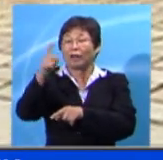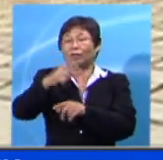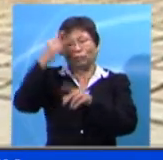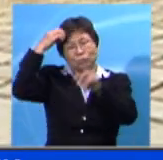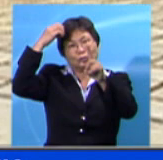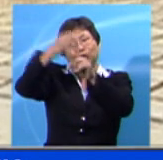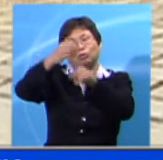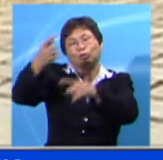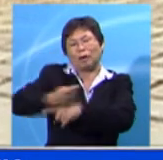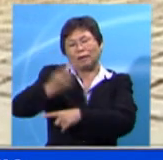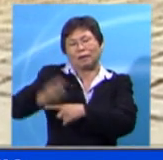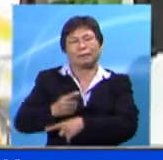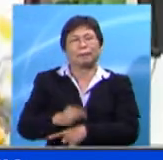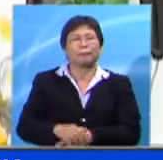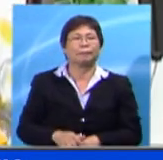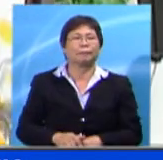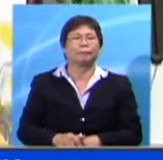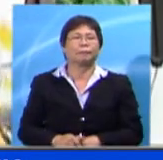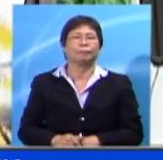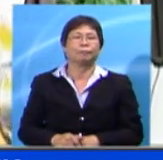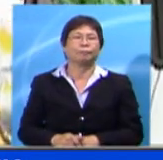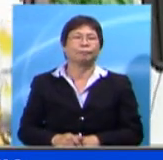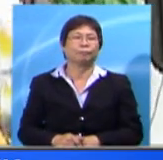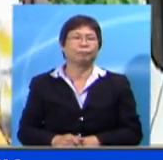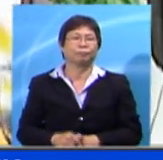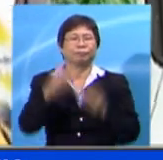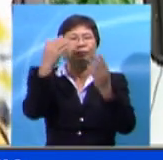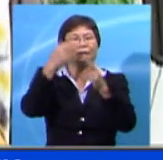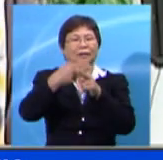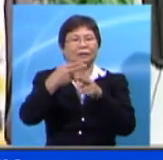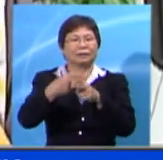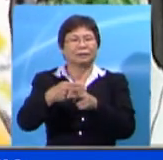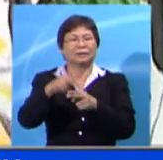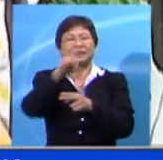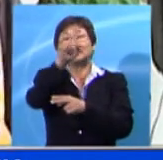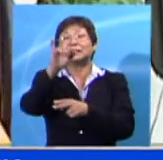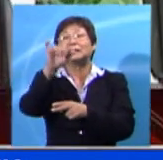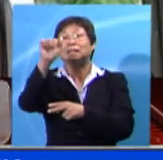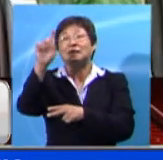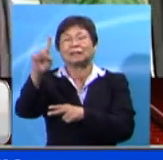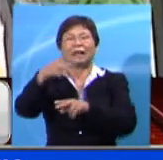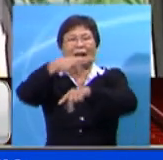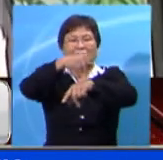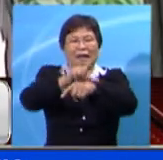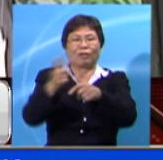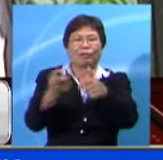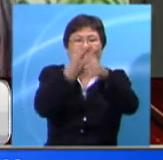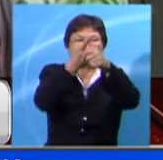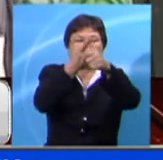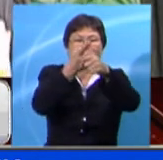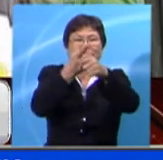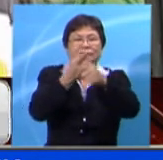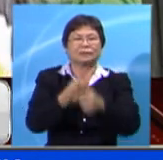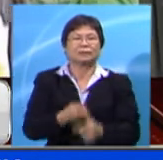tujuan latihan senara ini dalam Langkawi first